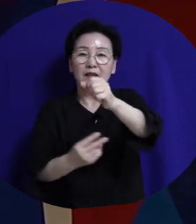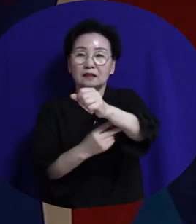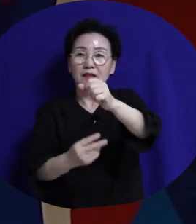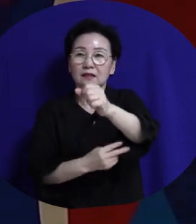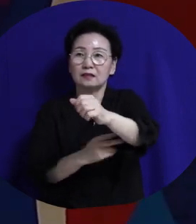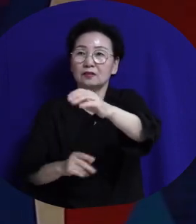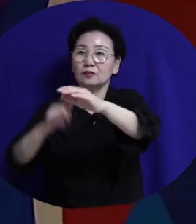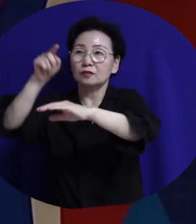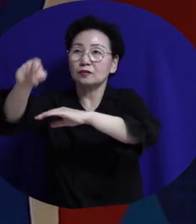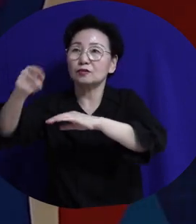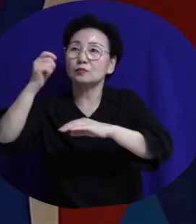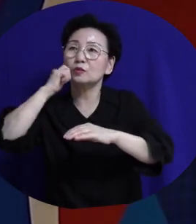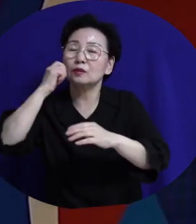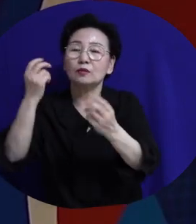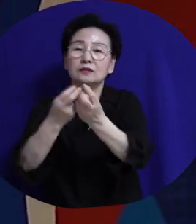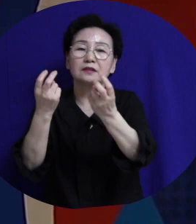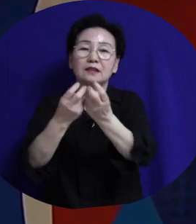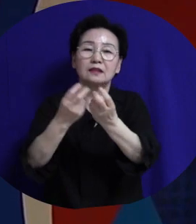어떡하지?